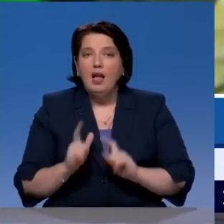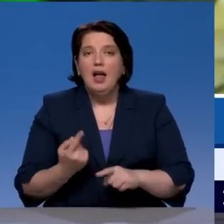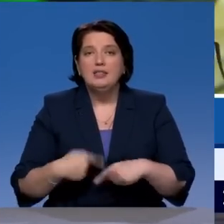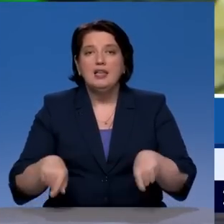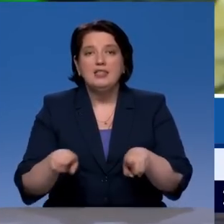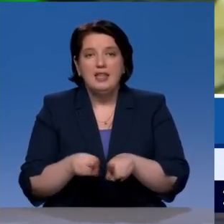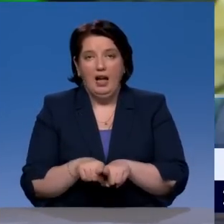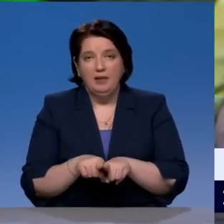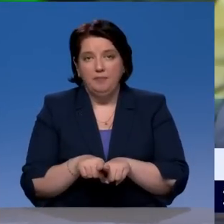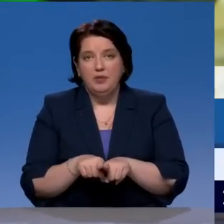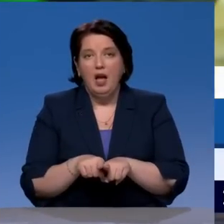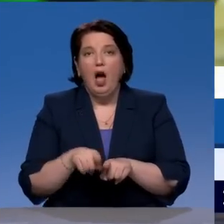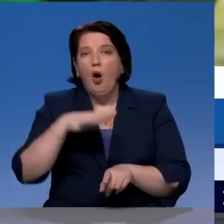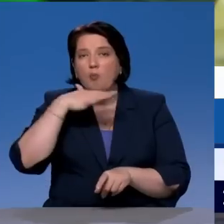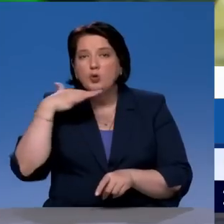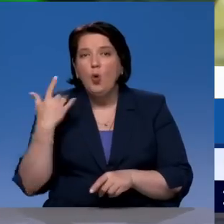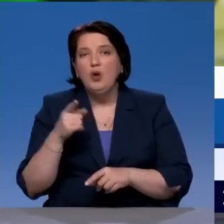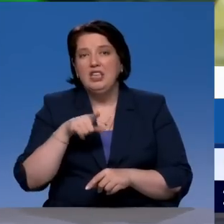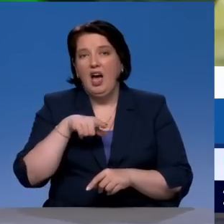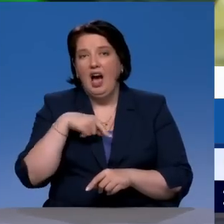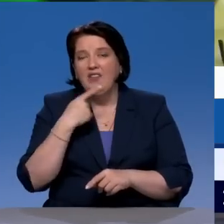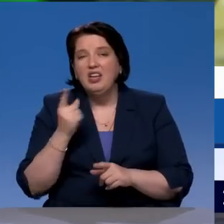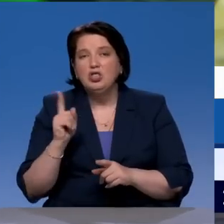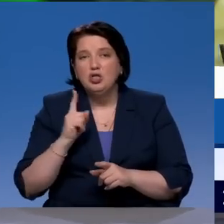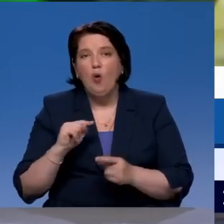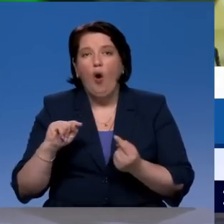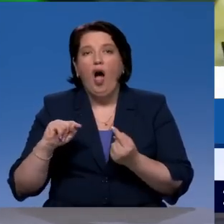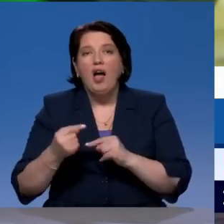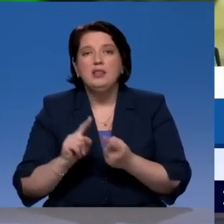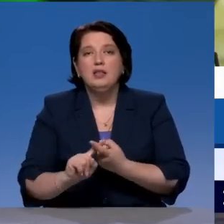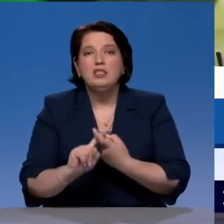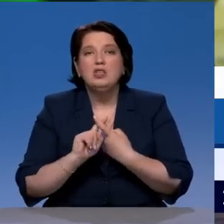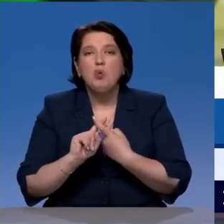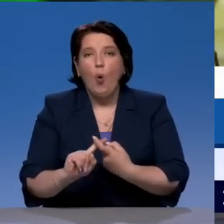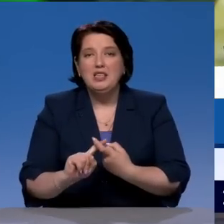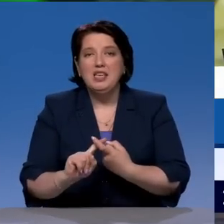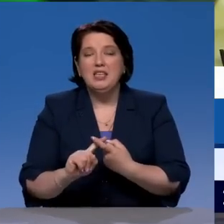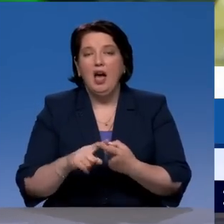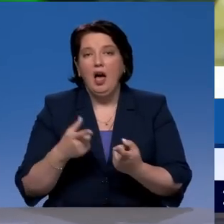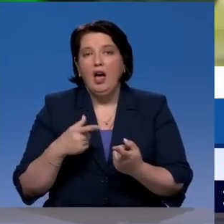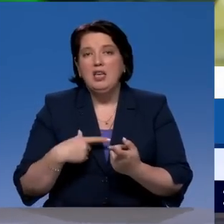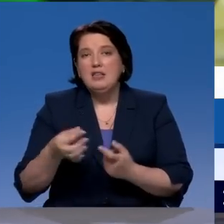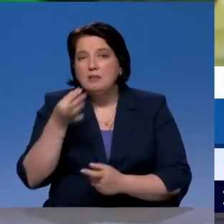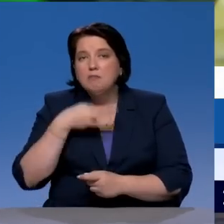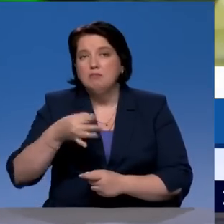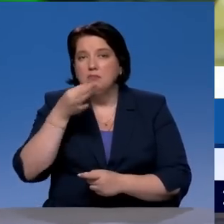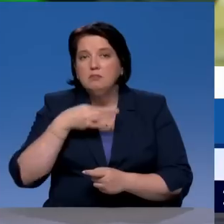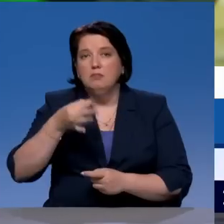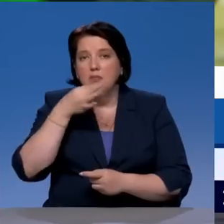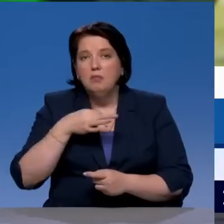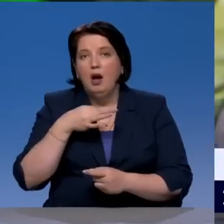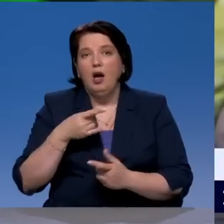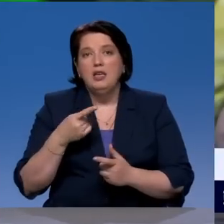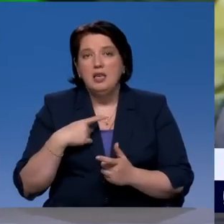что антибиотики, резистивность развивается, и их не такое вот неуправляемое применение приводит к